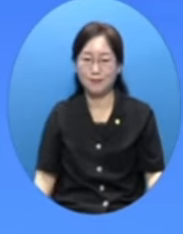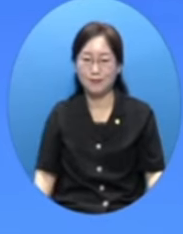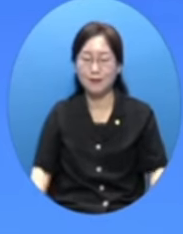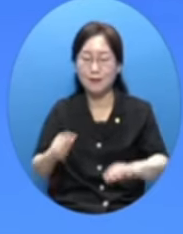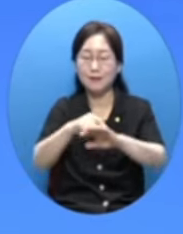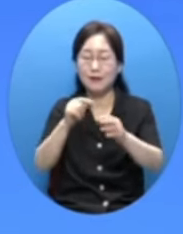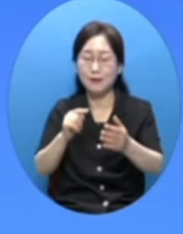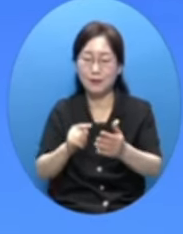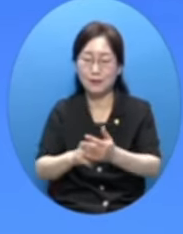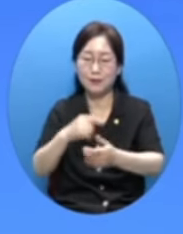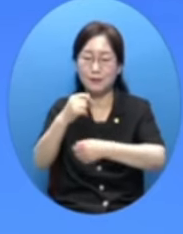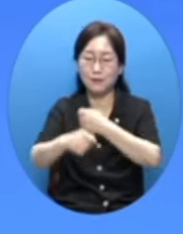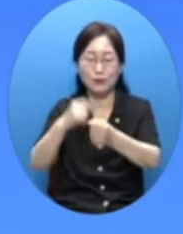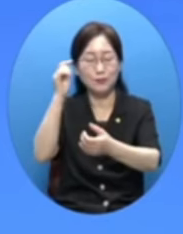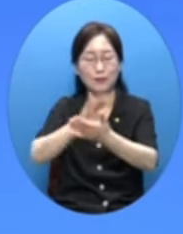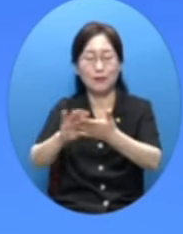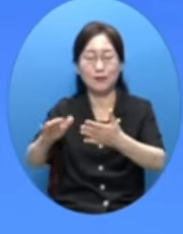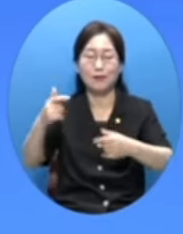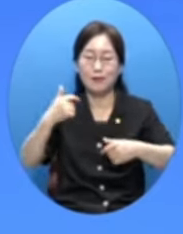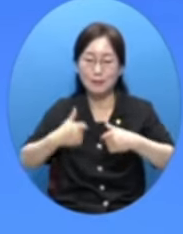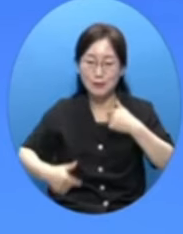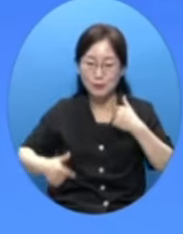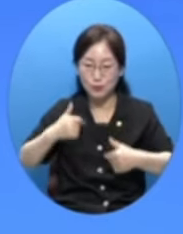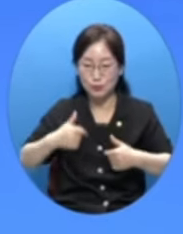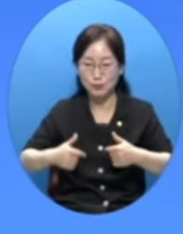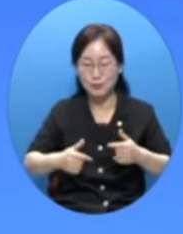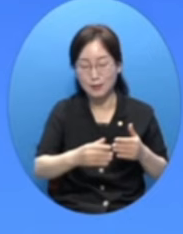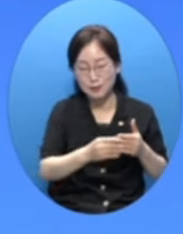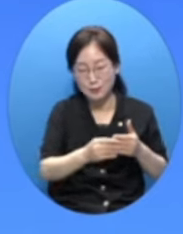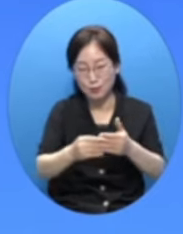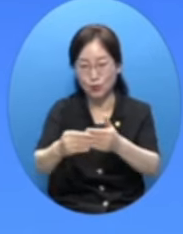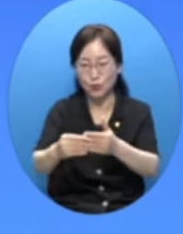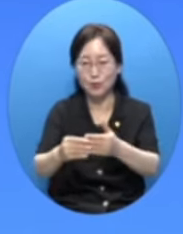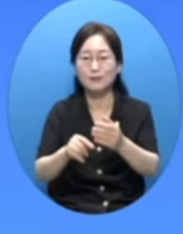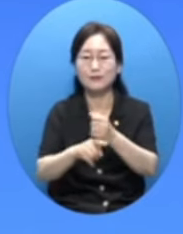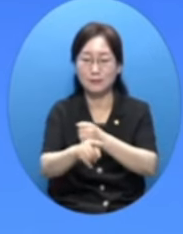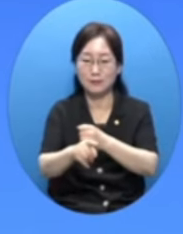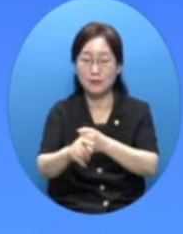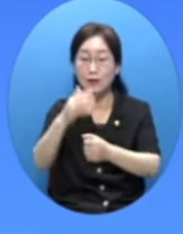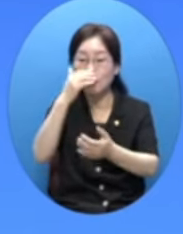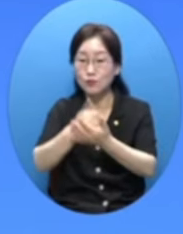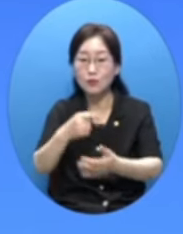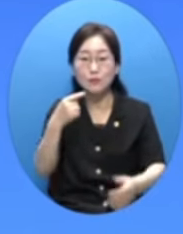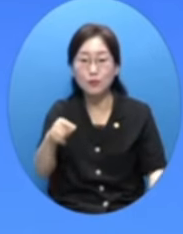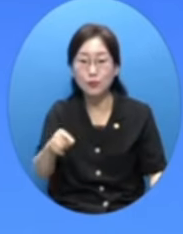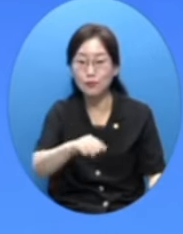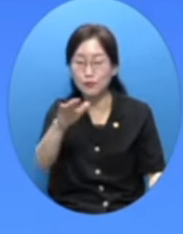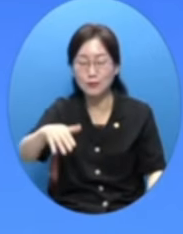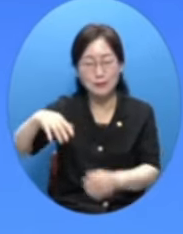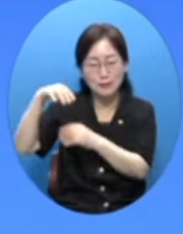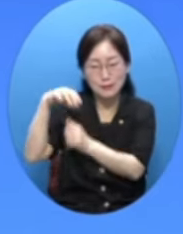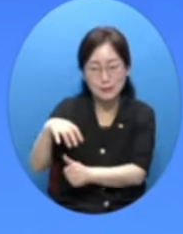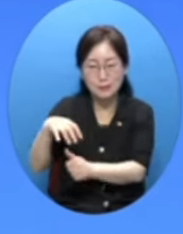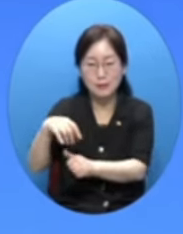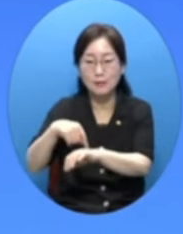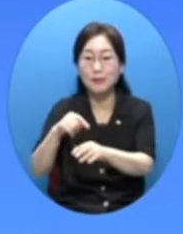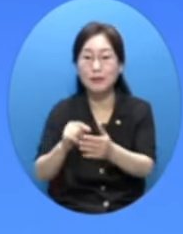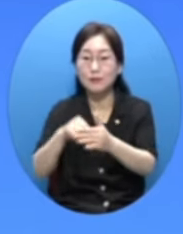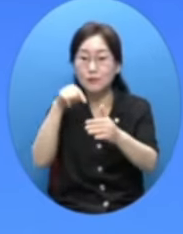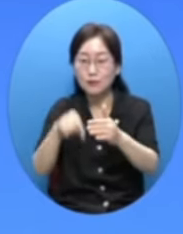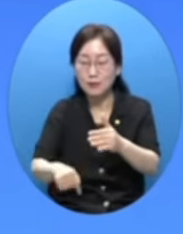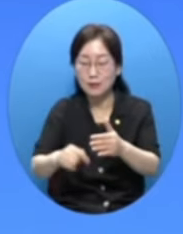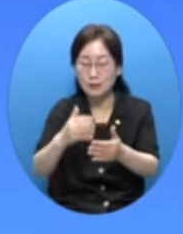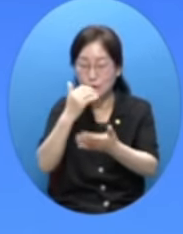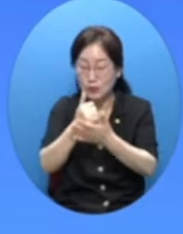마음의 자유와 평안, 기쁨의 길로 우리를 인도하는 것입니다. 죄라고 하는 것은 우리를 짓누르고 우리의 마음속에